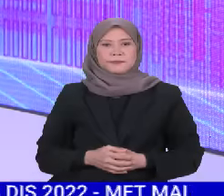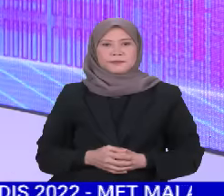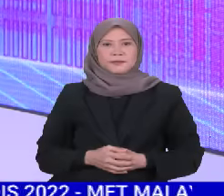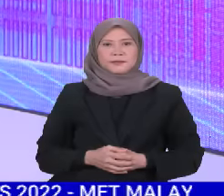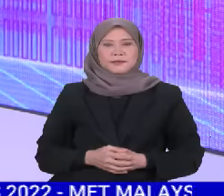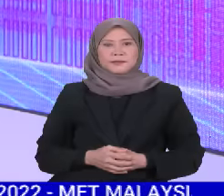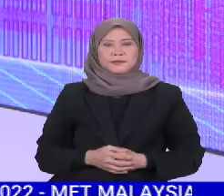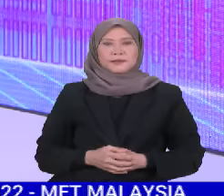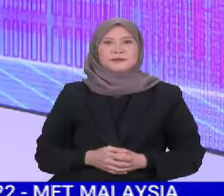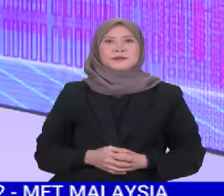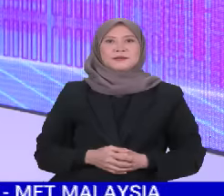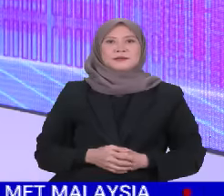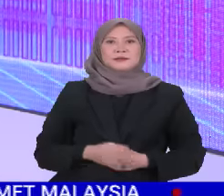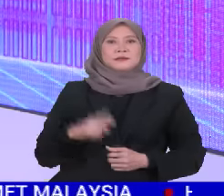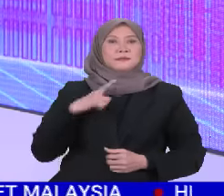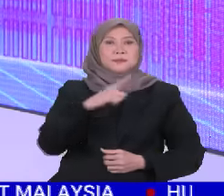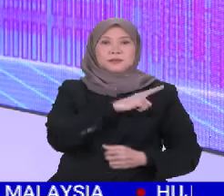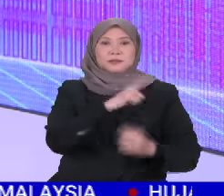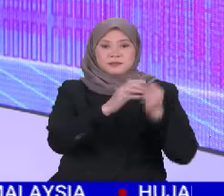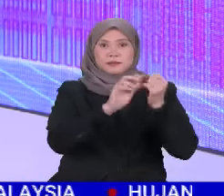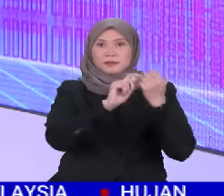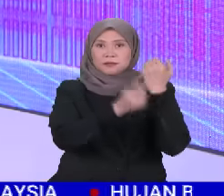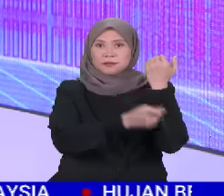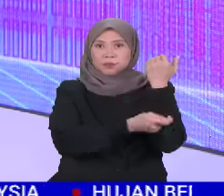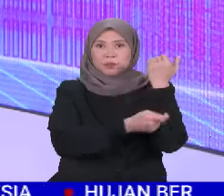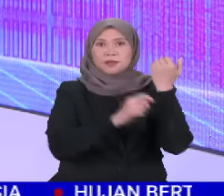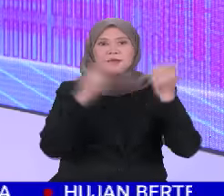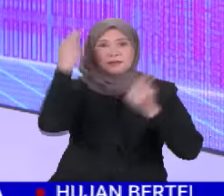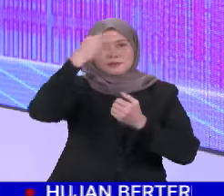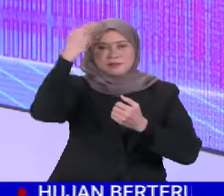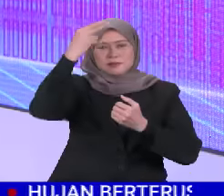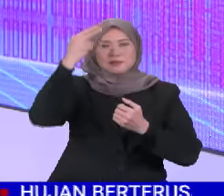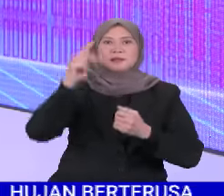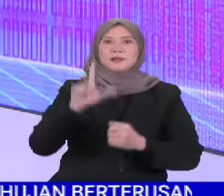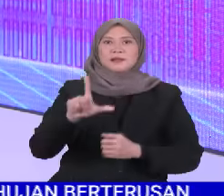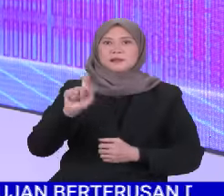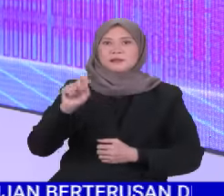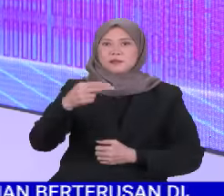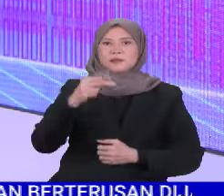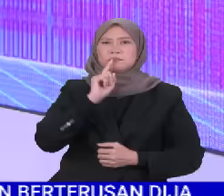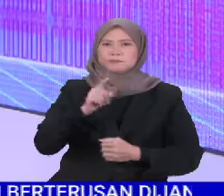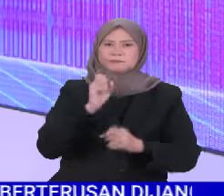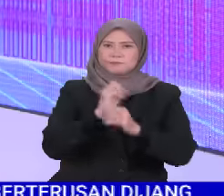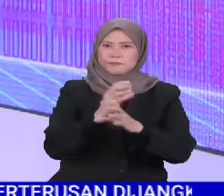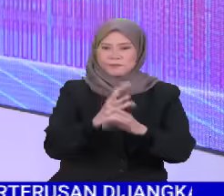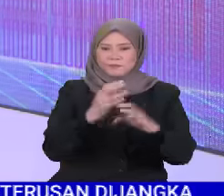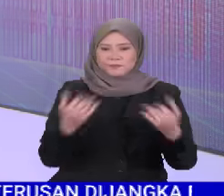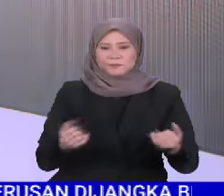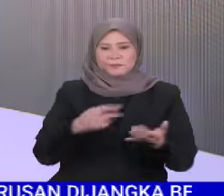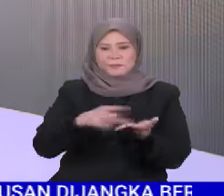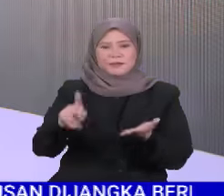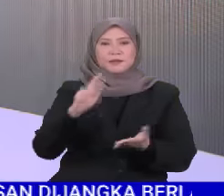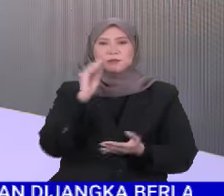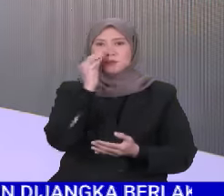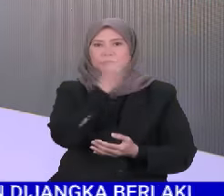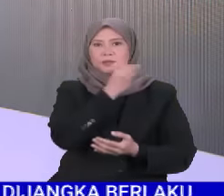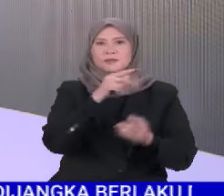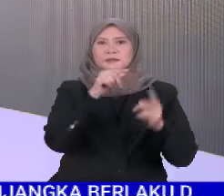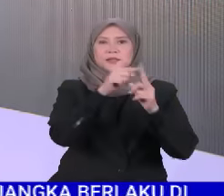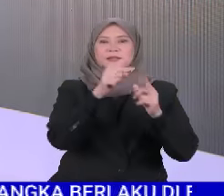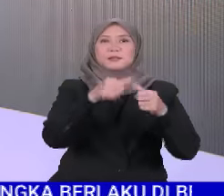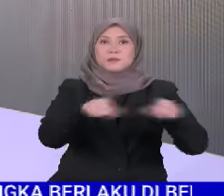lembaga tabung Haji yakin mampu mencatatkan keuntungan yang komparatif dan berharap dapat membayar hibah atau di bidan kepada